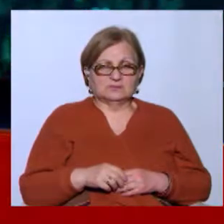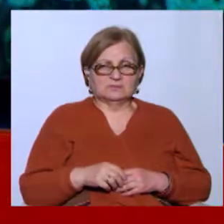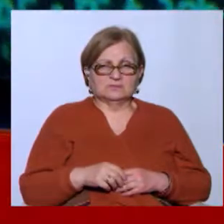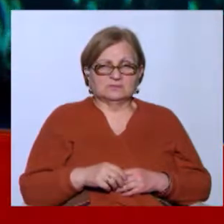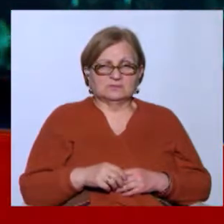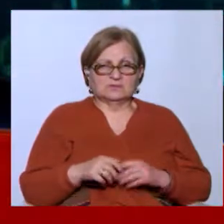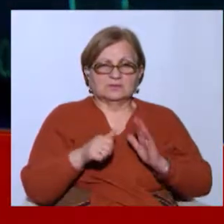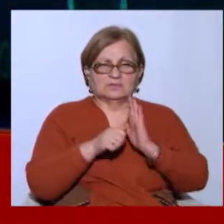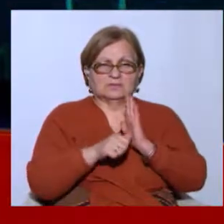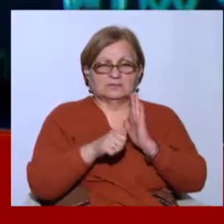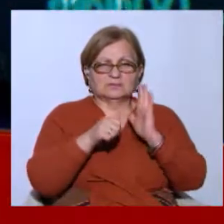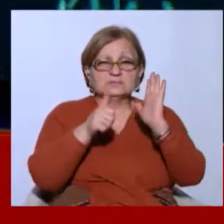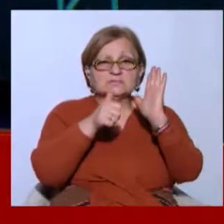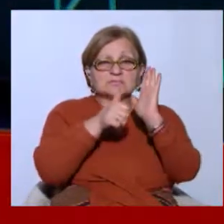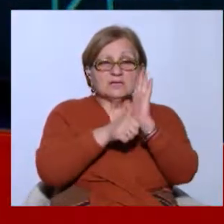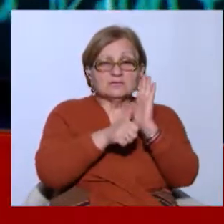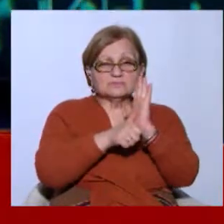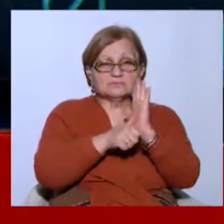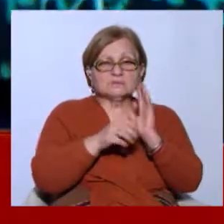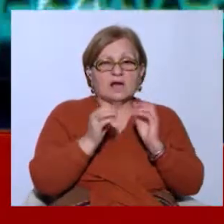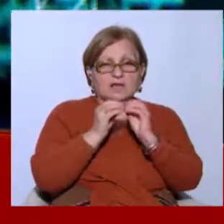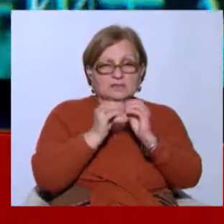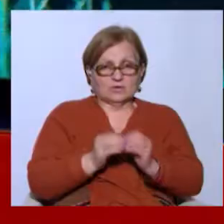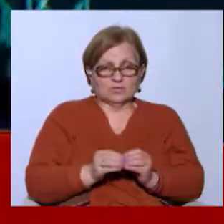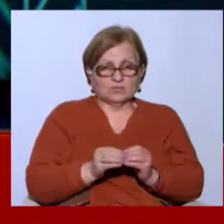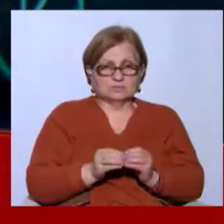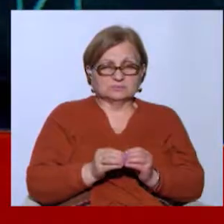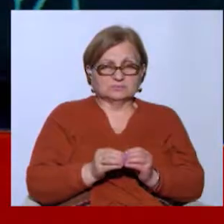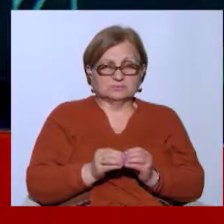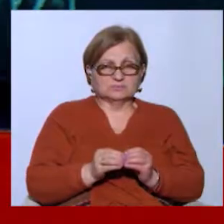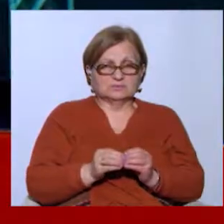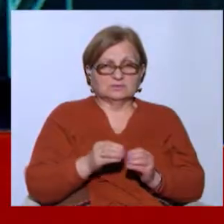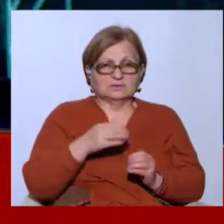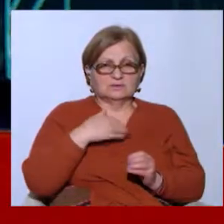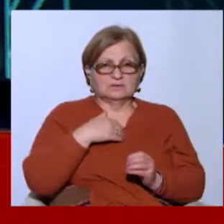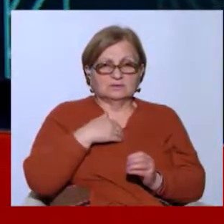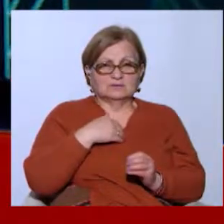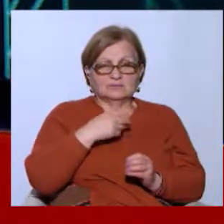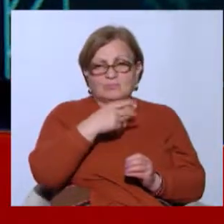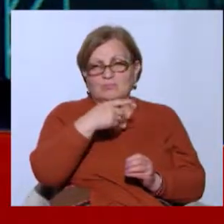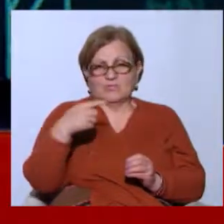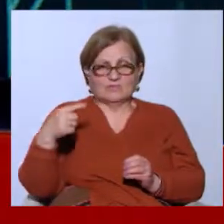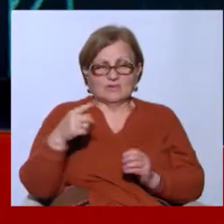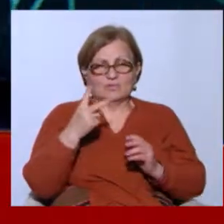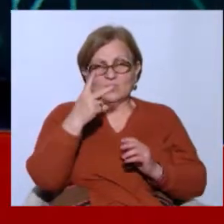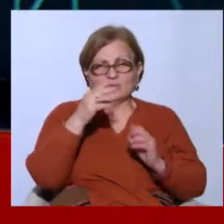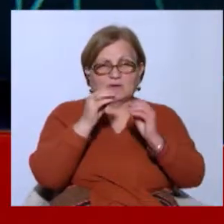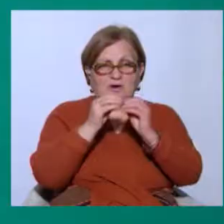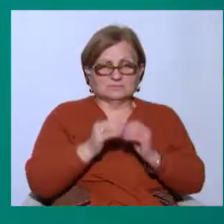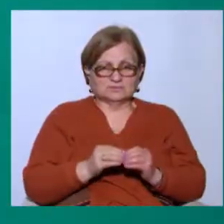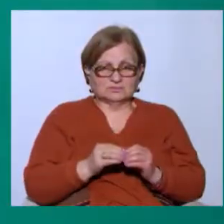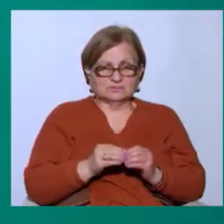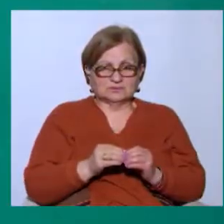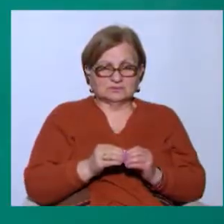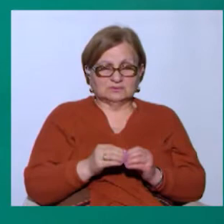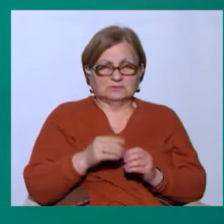60 ეს არის 6 ათეული. 6 ათეულს მე უნდა მოვაკლო 2 ათეული, დამრჩება 4 ათეული,